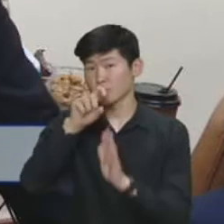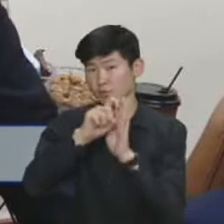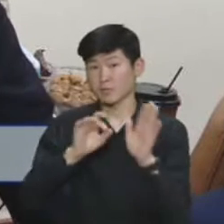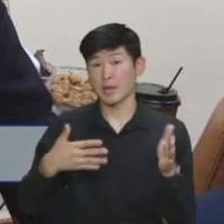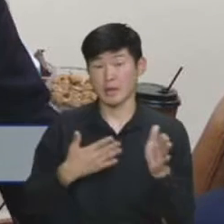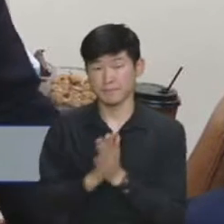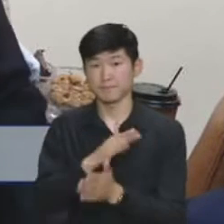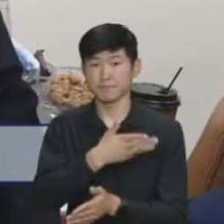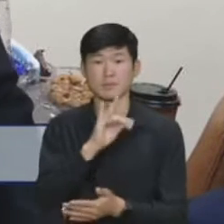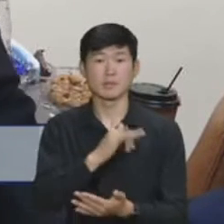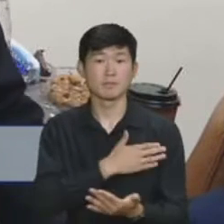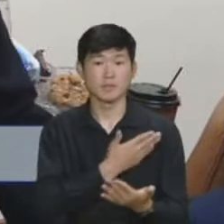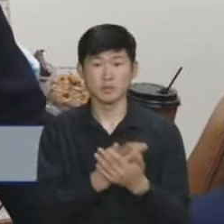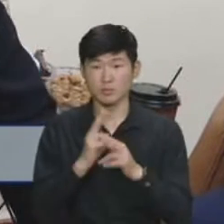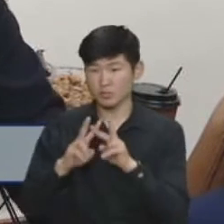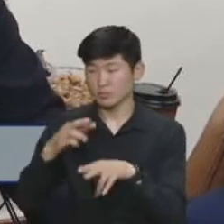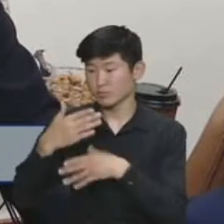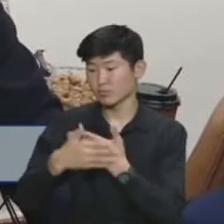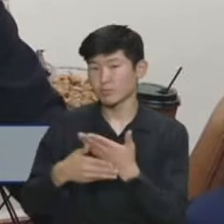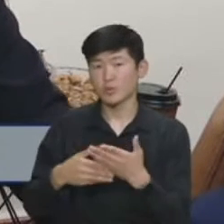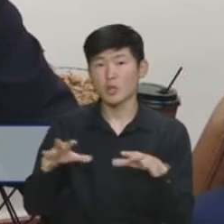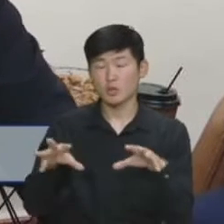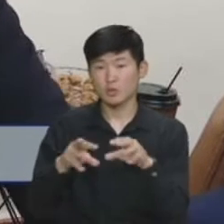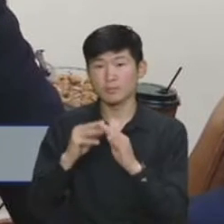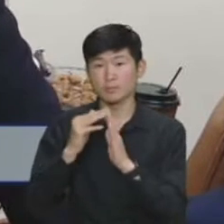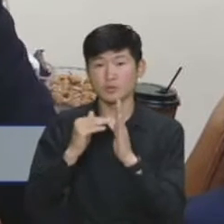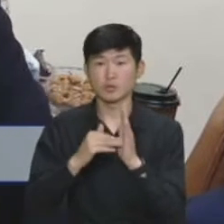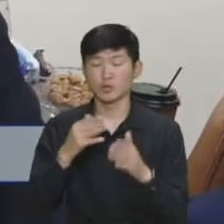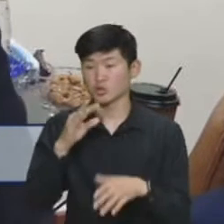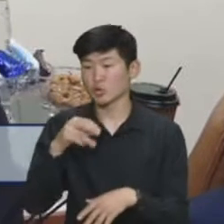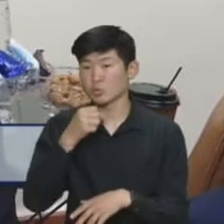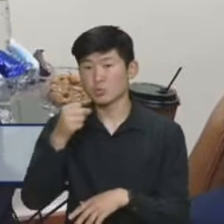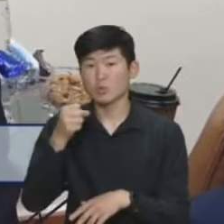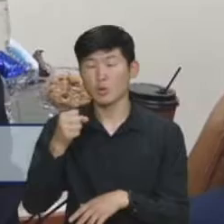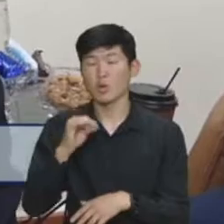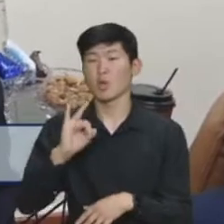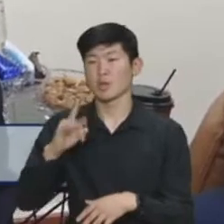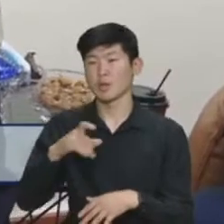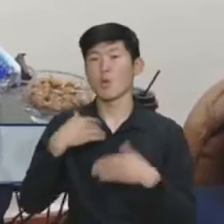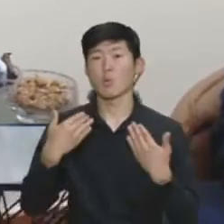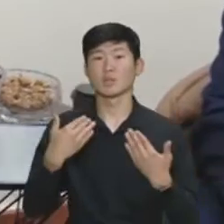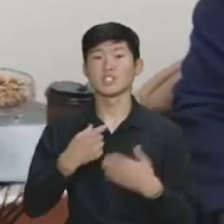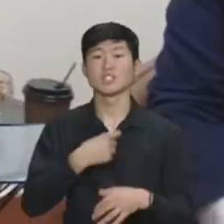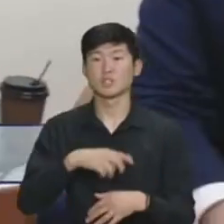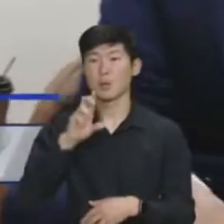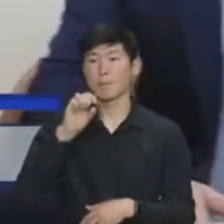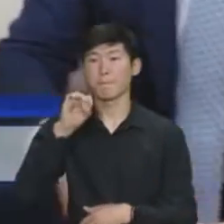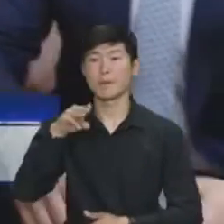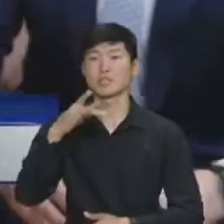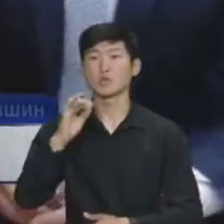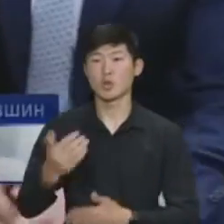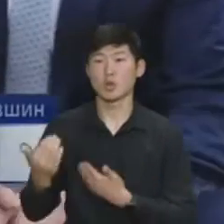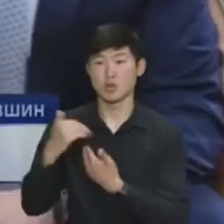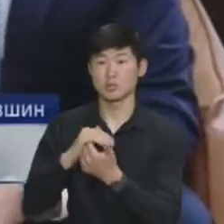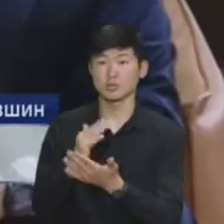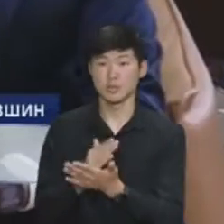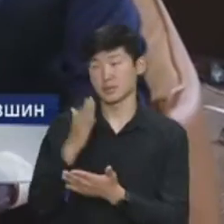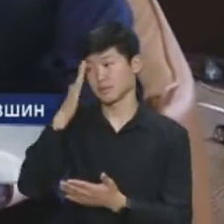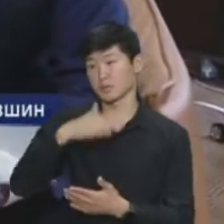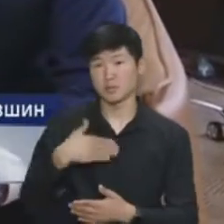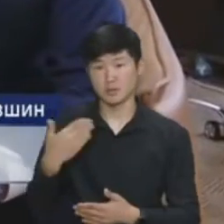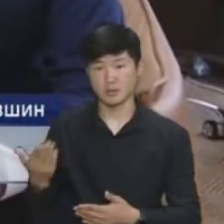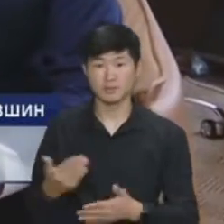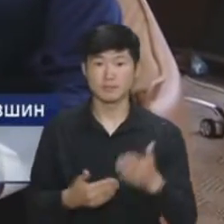Мэдээлэл хөтлбөртэй хамтдаа үзэгчдэд баярлалаа. Үргэлжлүүлээд төлөвийн тодруулгыг хүргэж байна. Тодруулгын зочин нар улсын хурлын гишүүн Бачуур олцож байна. Сайн байна уу